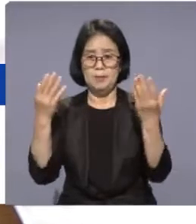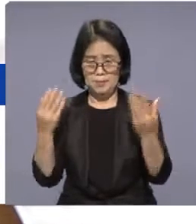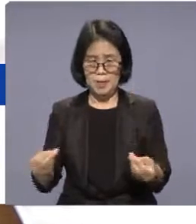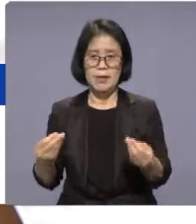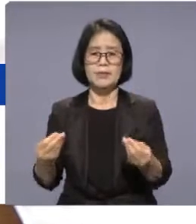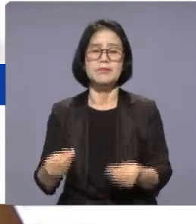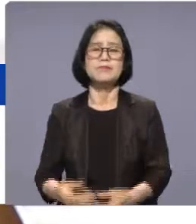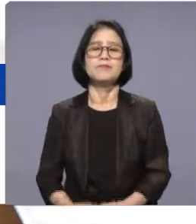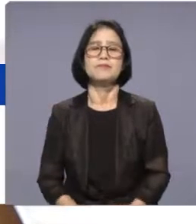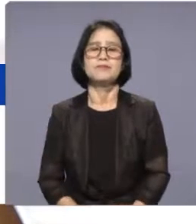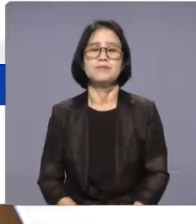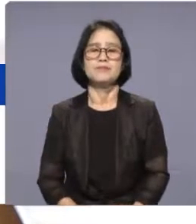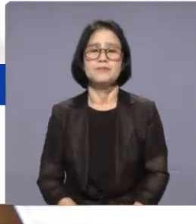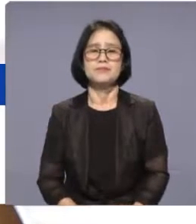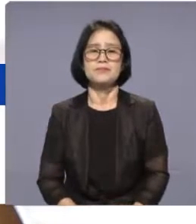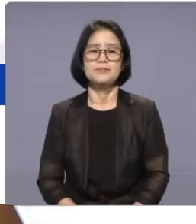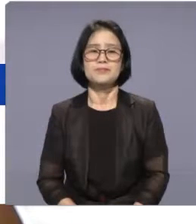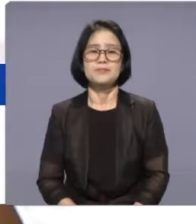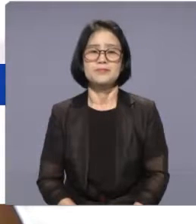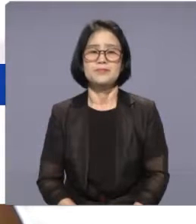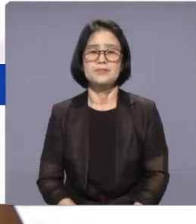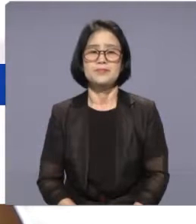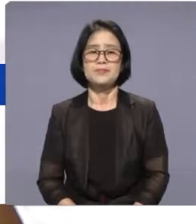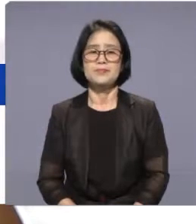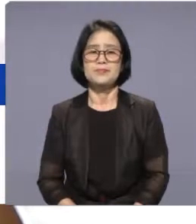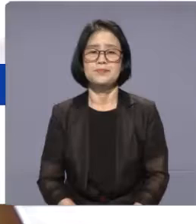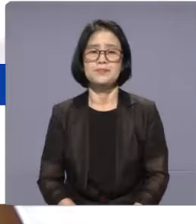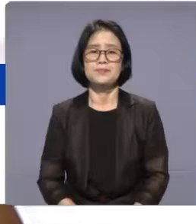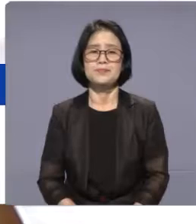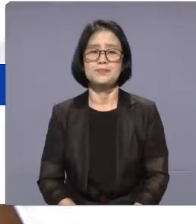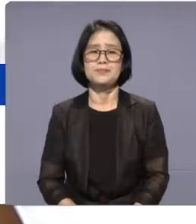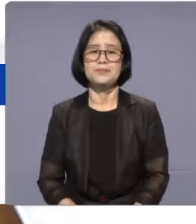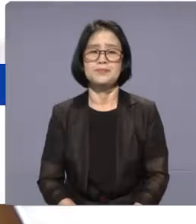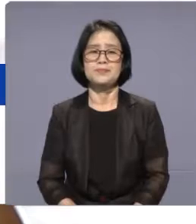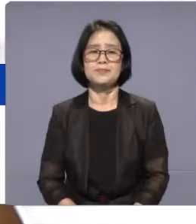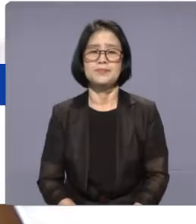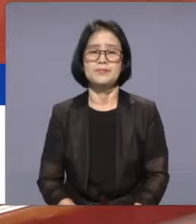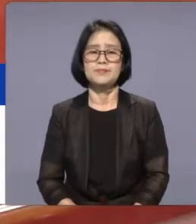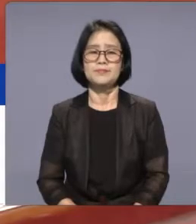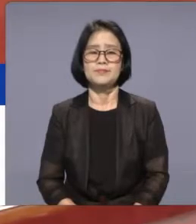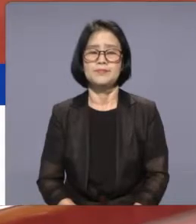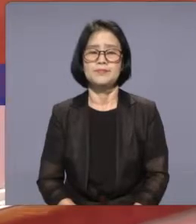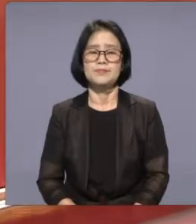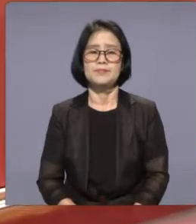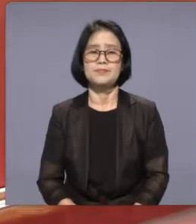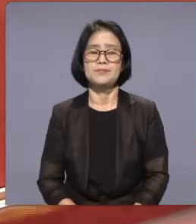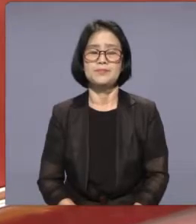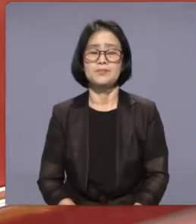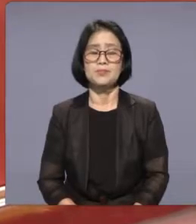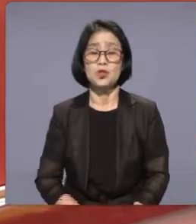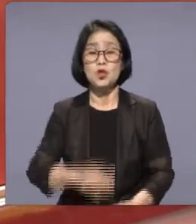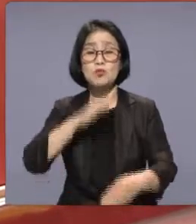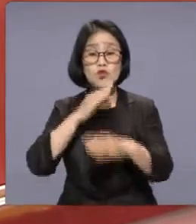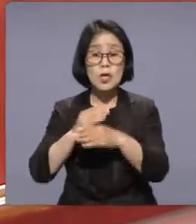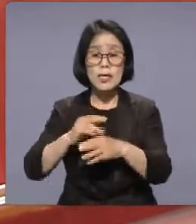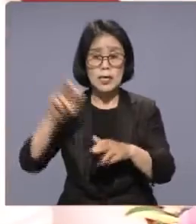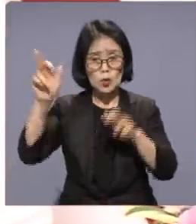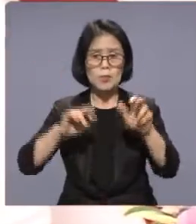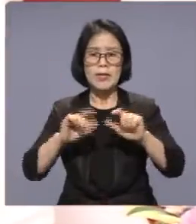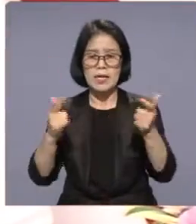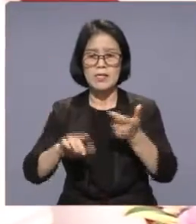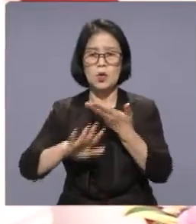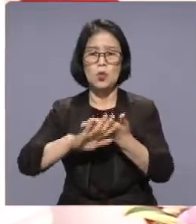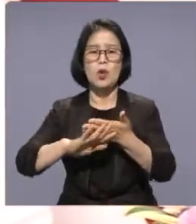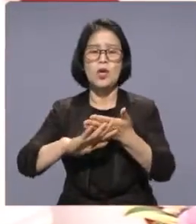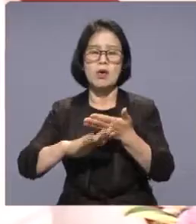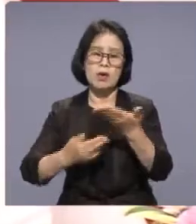and clear manner. We are prepared. 그러면서 북한의 도발이 아닌 외교의